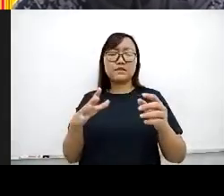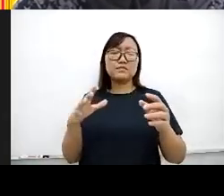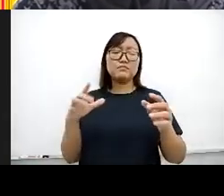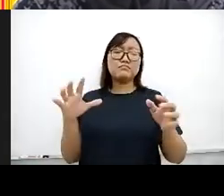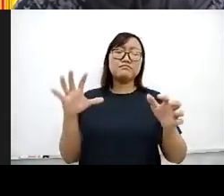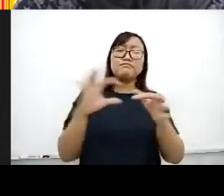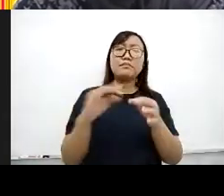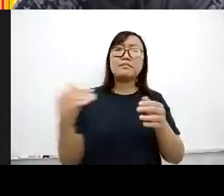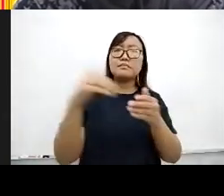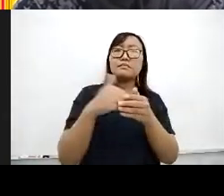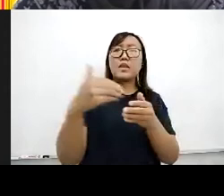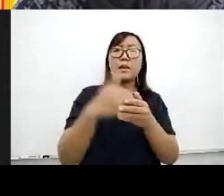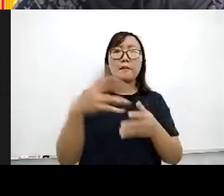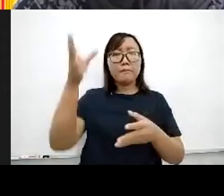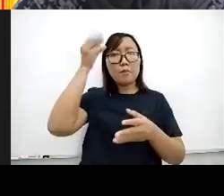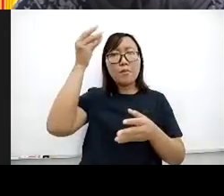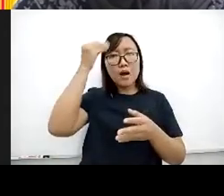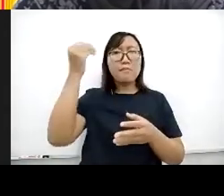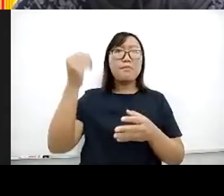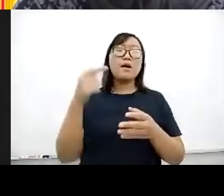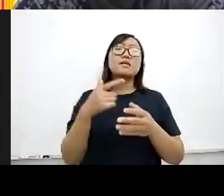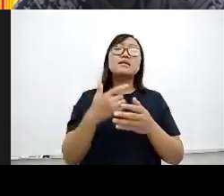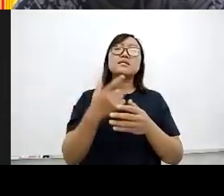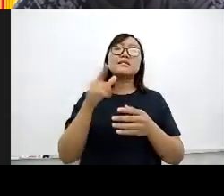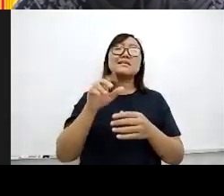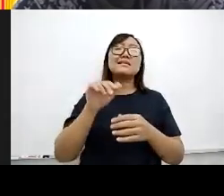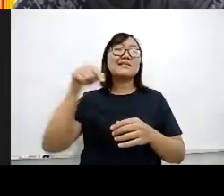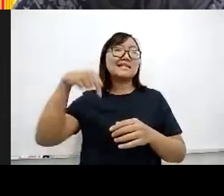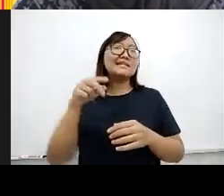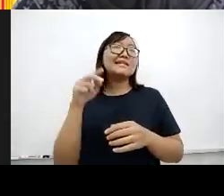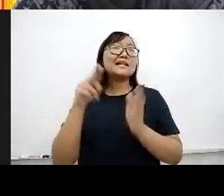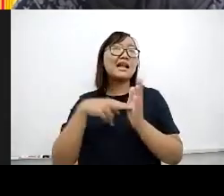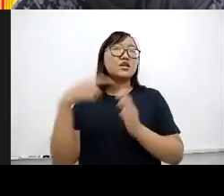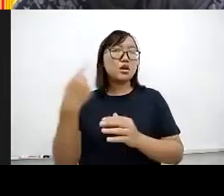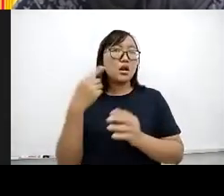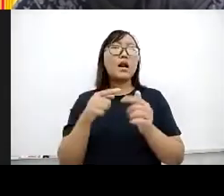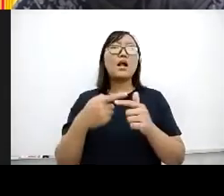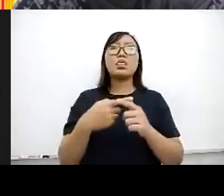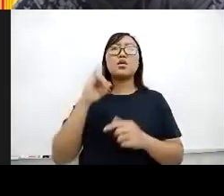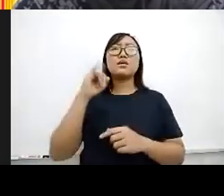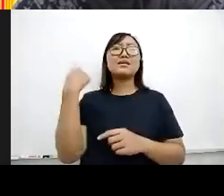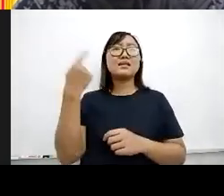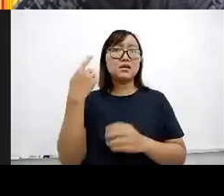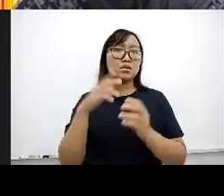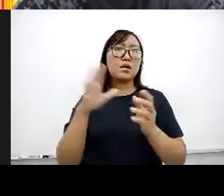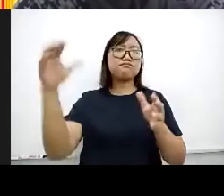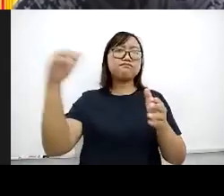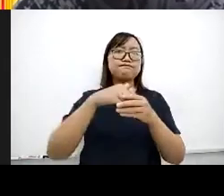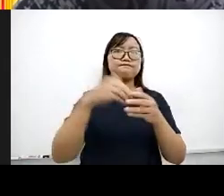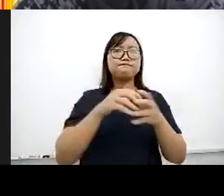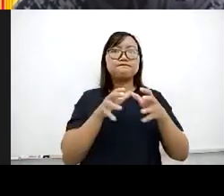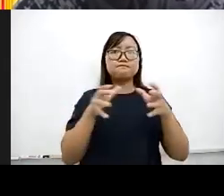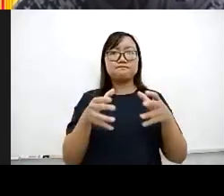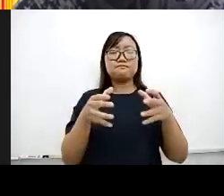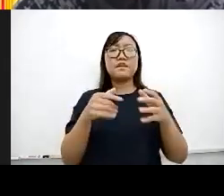aktor baik di nasional maupun internasional yang bergerak pada isi survei kemudian menyediakan forum untuk berbagi informasi ini